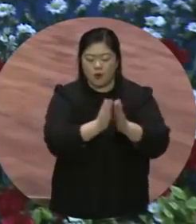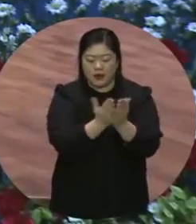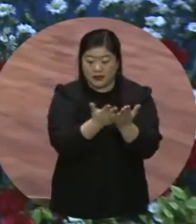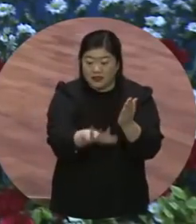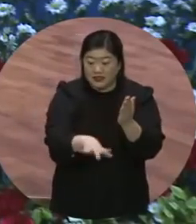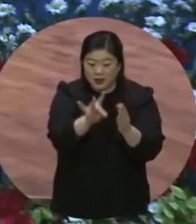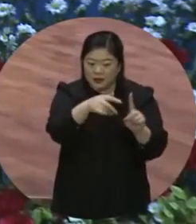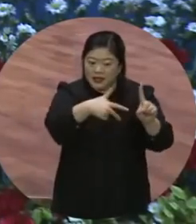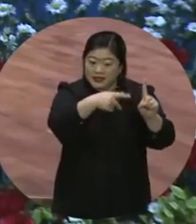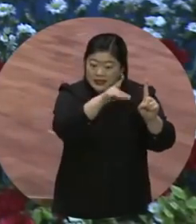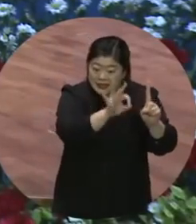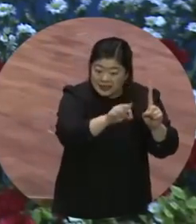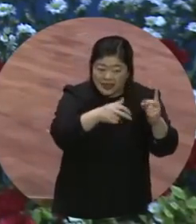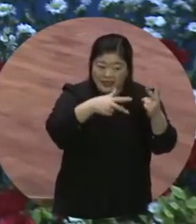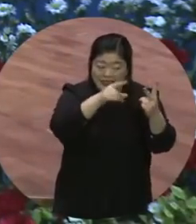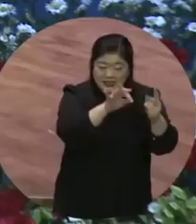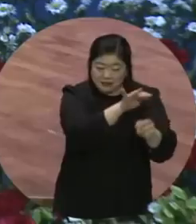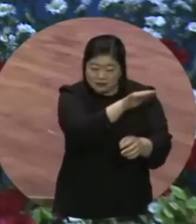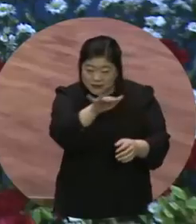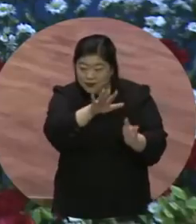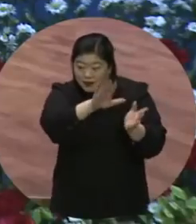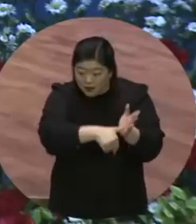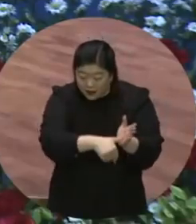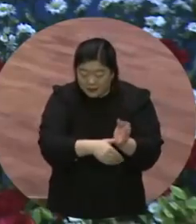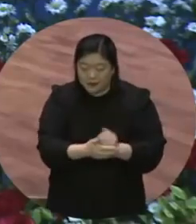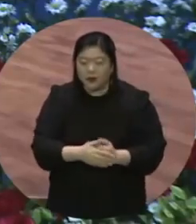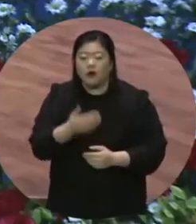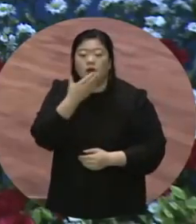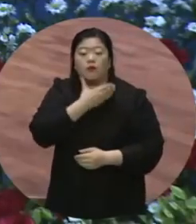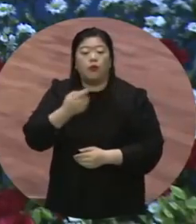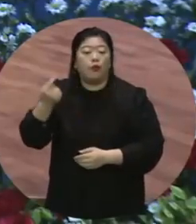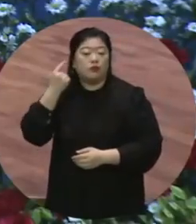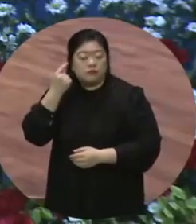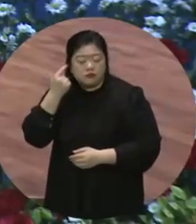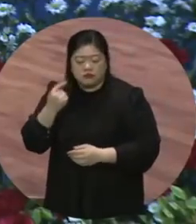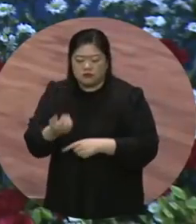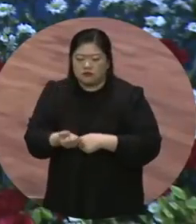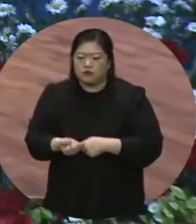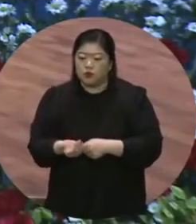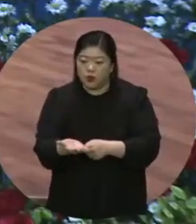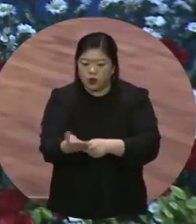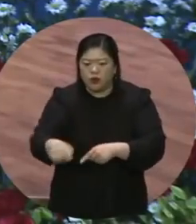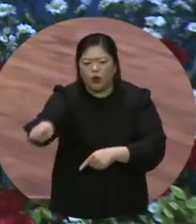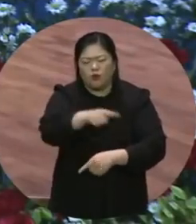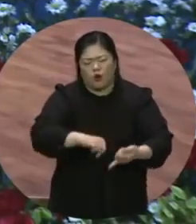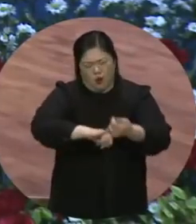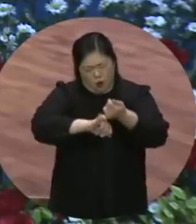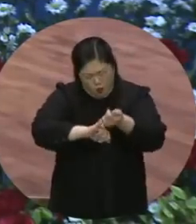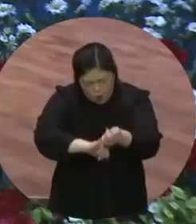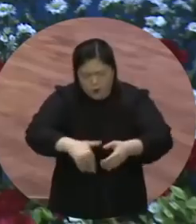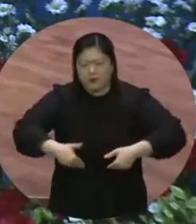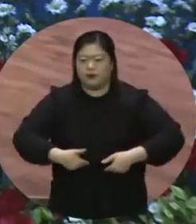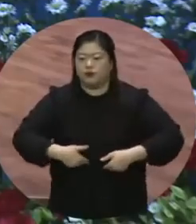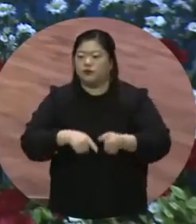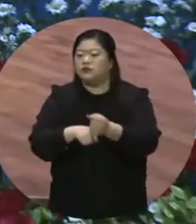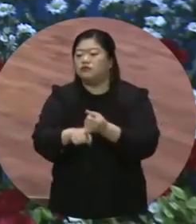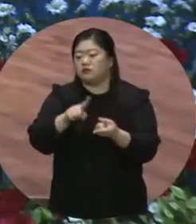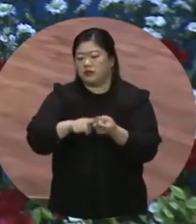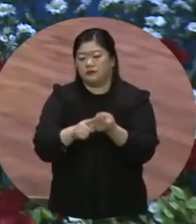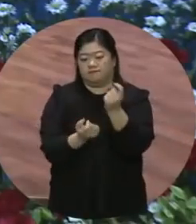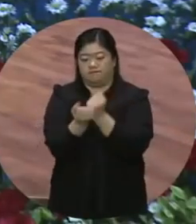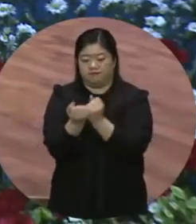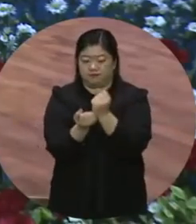왜 우리에게 참 복음만이 필요한지에 대해서 다각도로 그렇게 설명하고